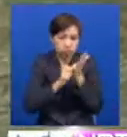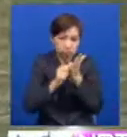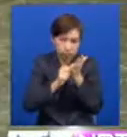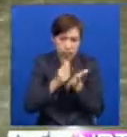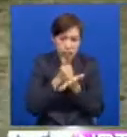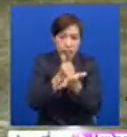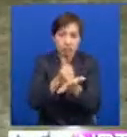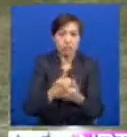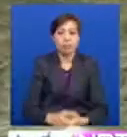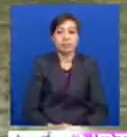ภัยแล้ง